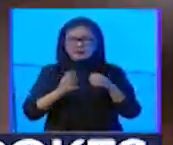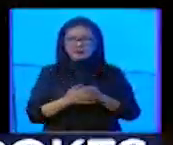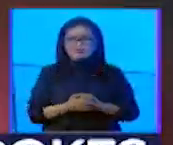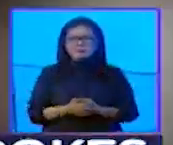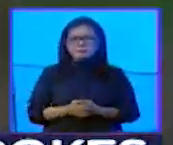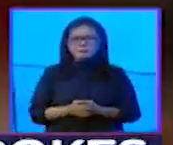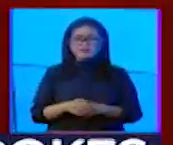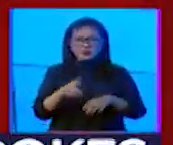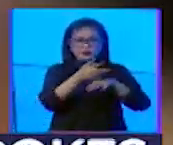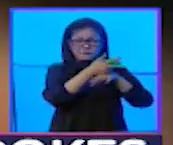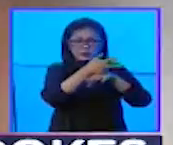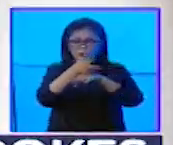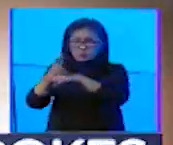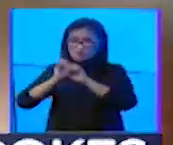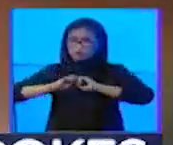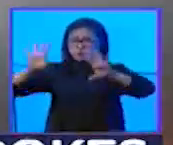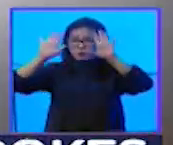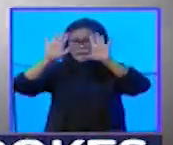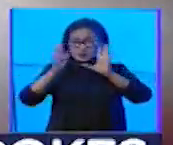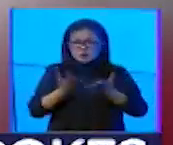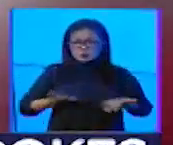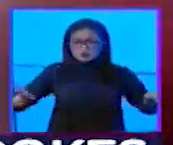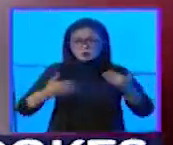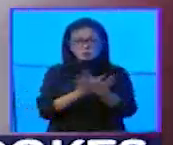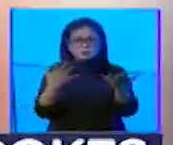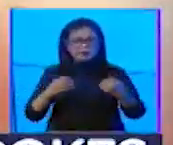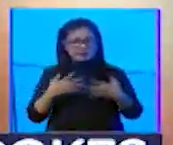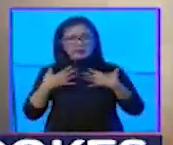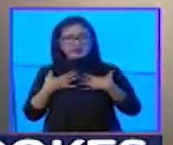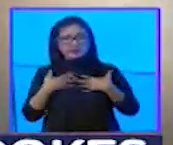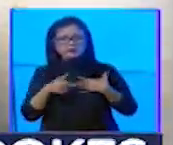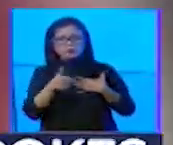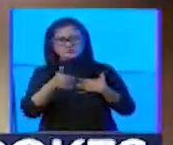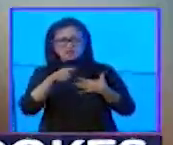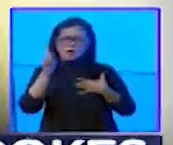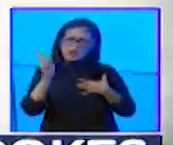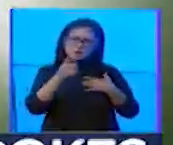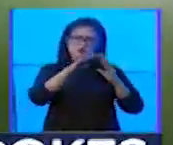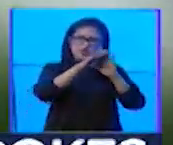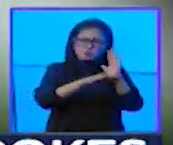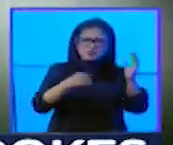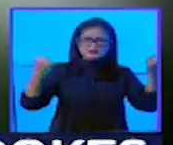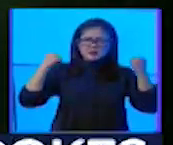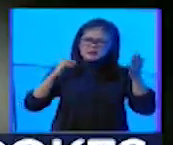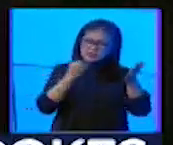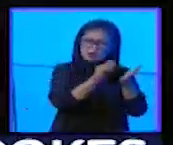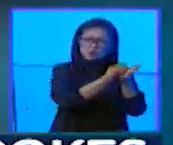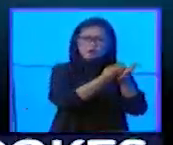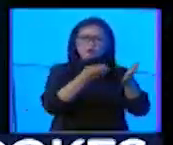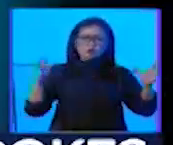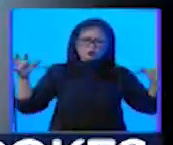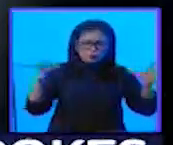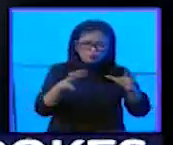Video ini sempat viral dan menghebohkan lini masa. Warga diminta untuk patuh terhadap protokol kesehatan, termasuk tidak berkerumun